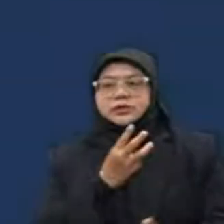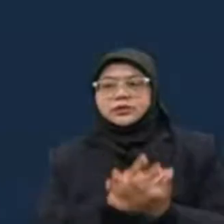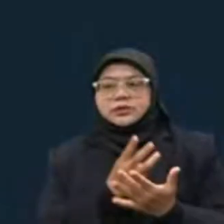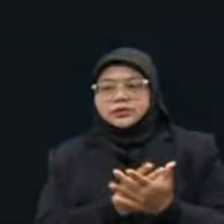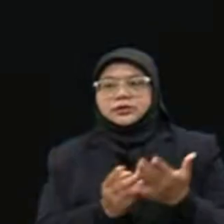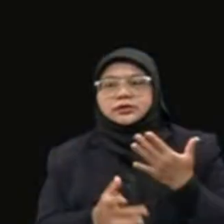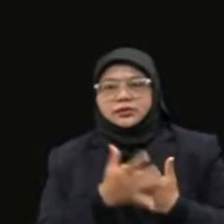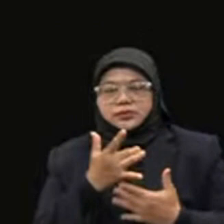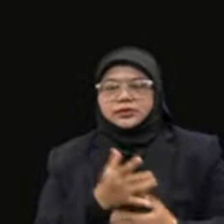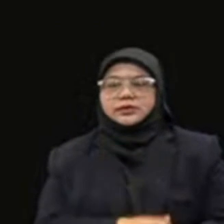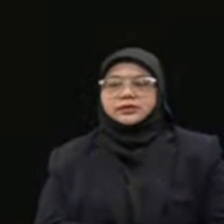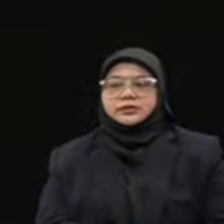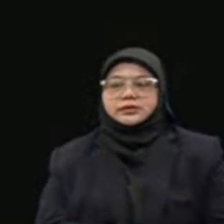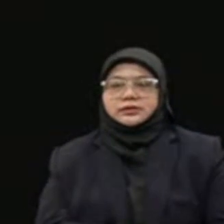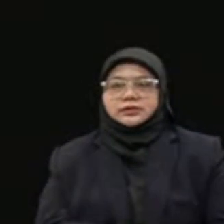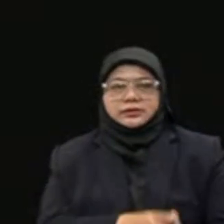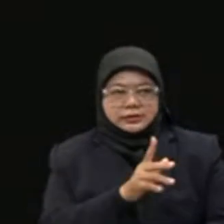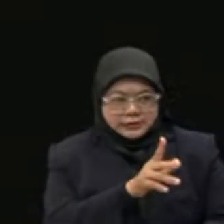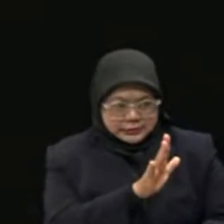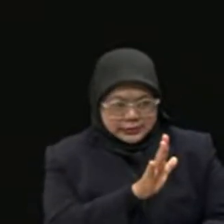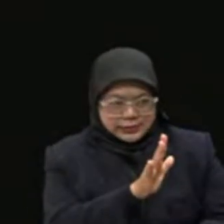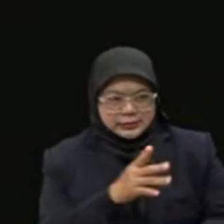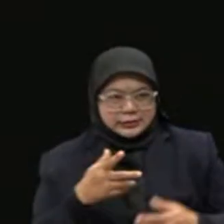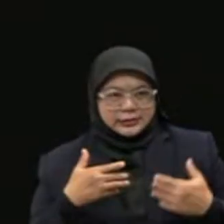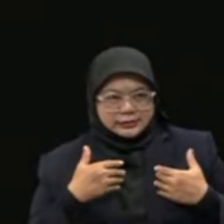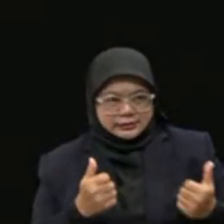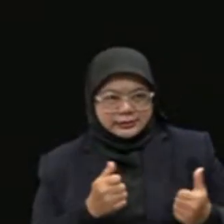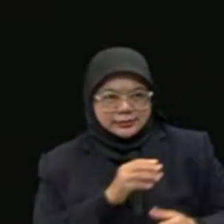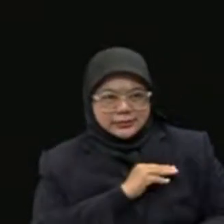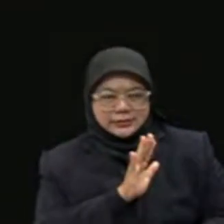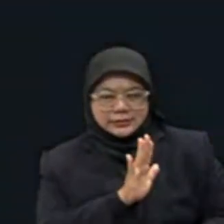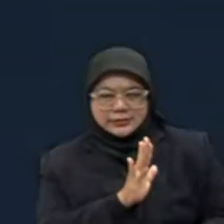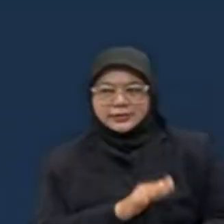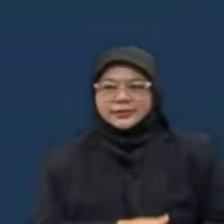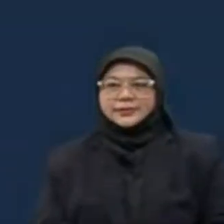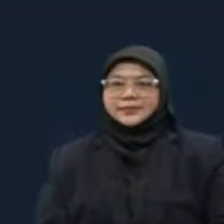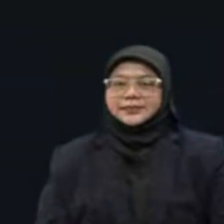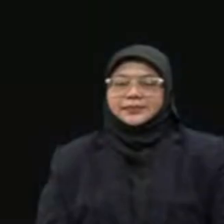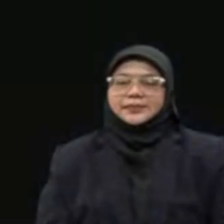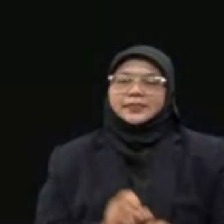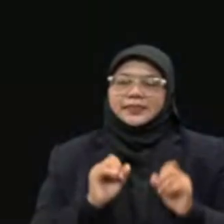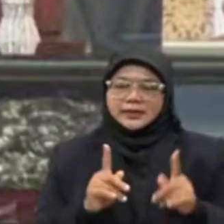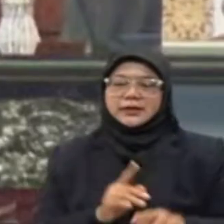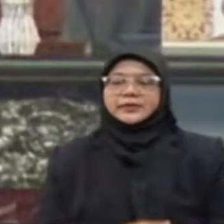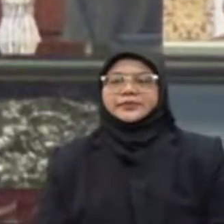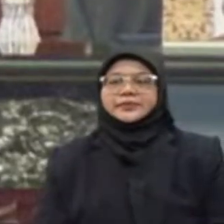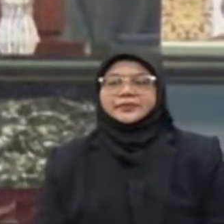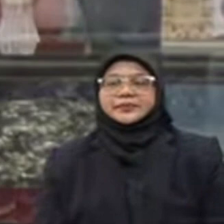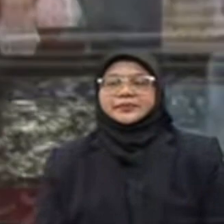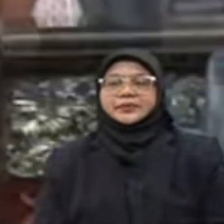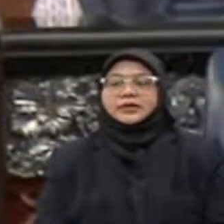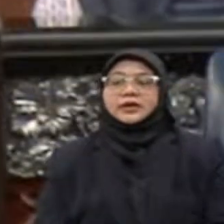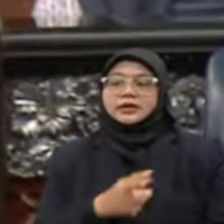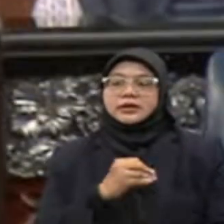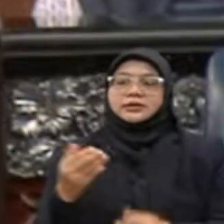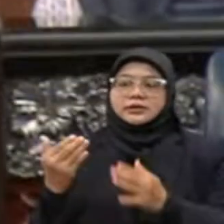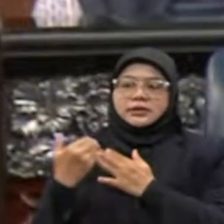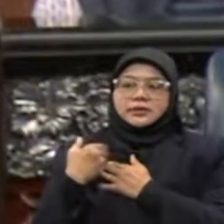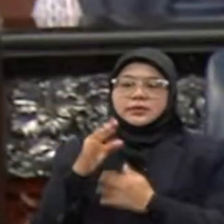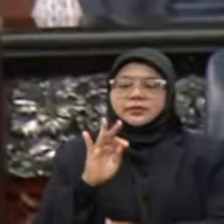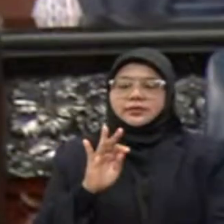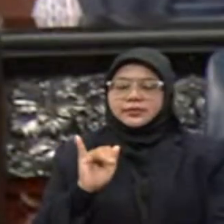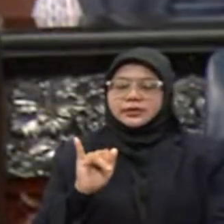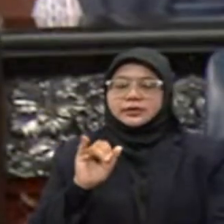bekas Menteri Kesehatan sama oke memang dari segi tanggung jawab fiskal